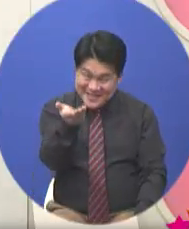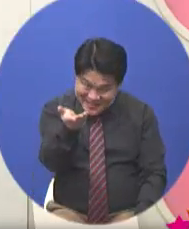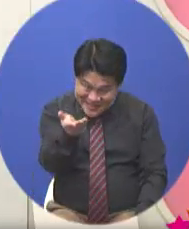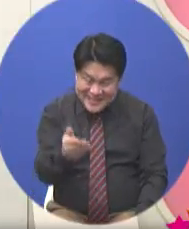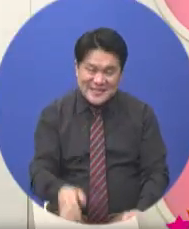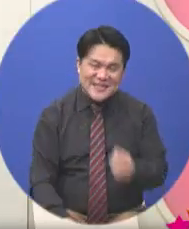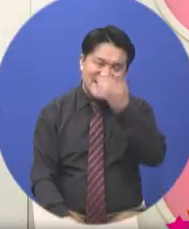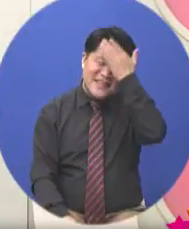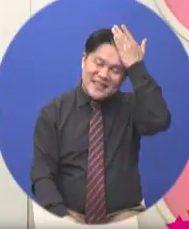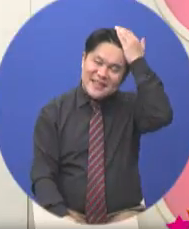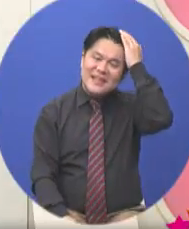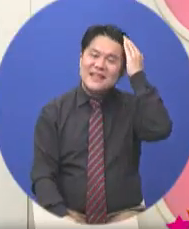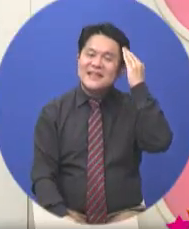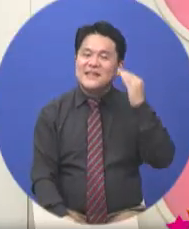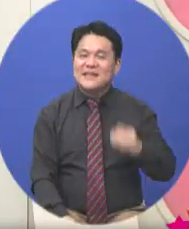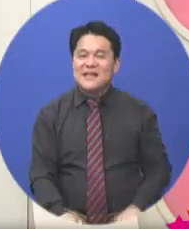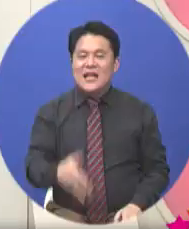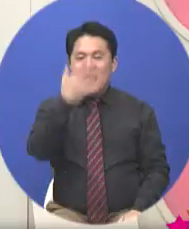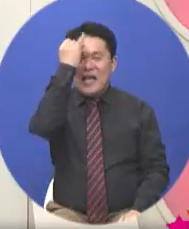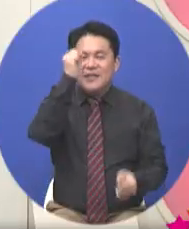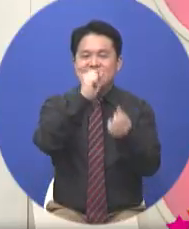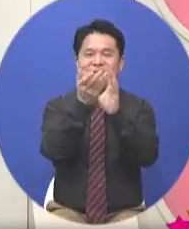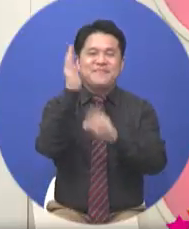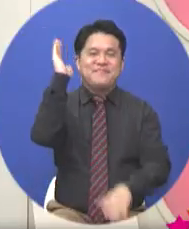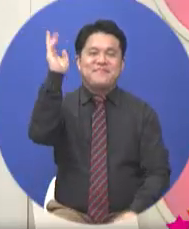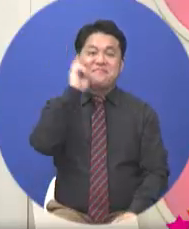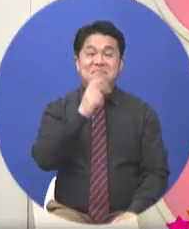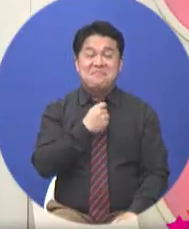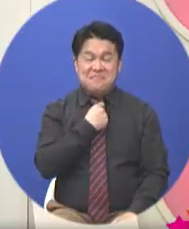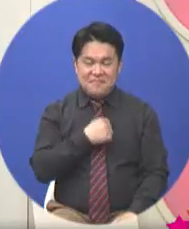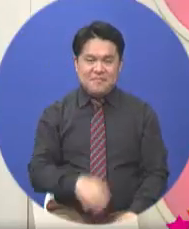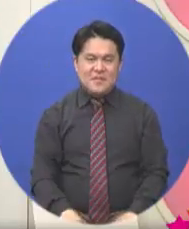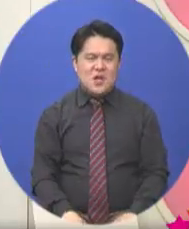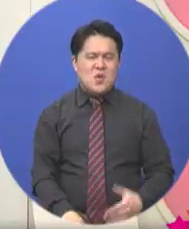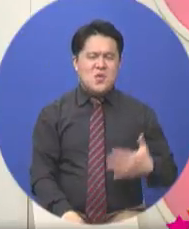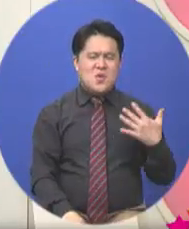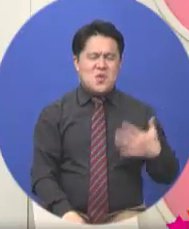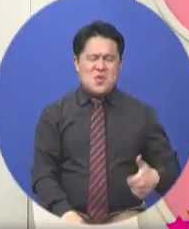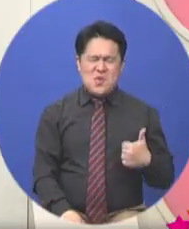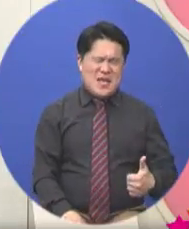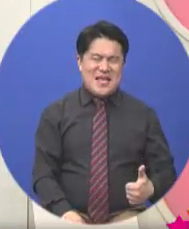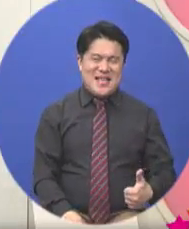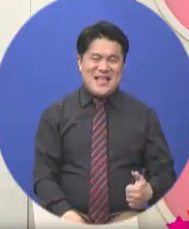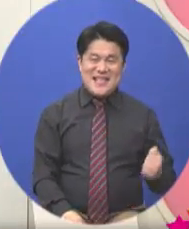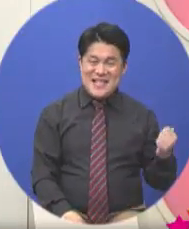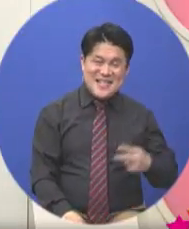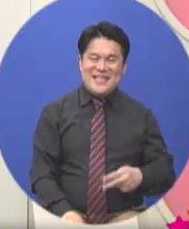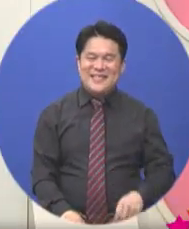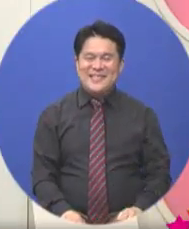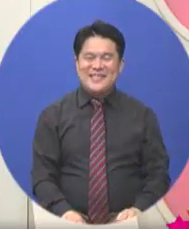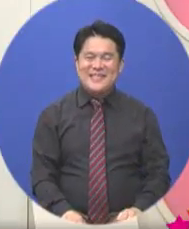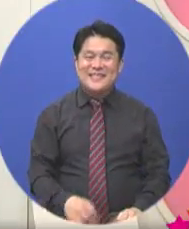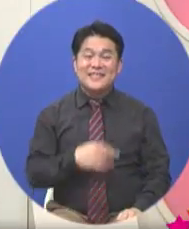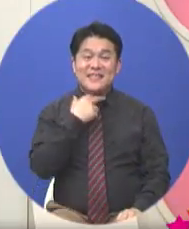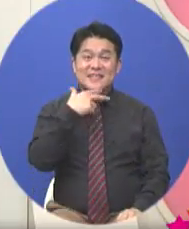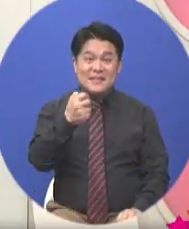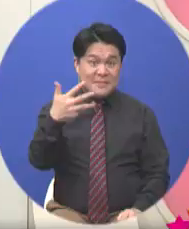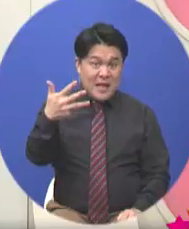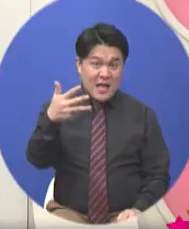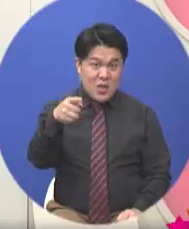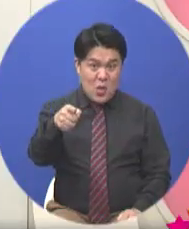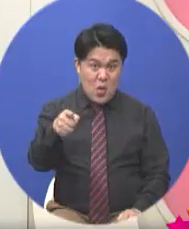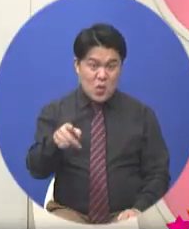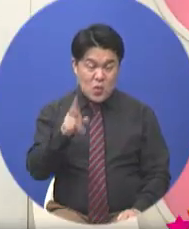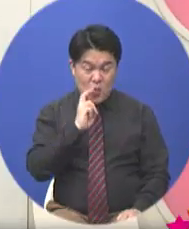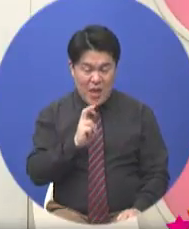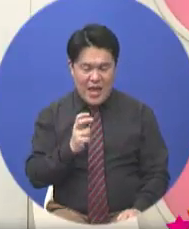어떤 노래 불러주시겠어요? 할미꽃 사연. 야. 어머나, 오늘 꽃이 폈네요. 할미꽃이. 78층에서